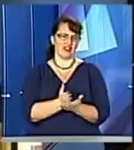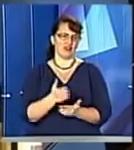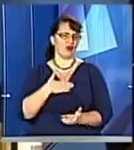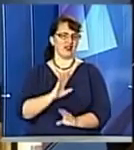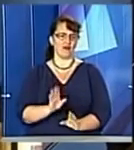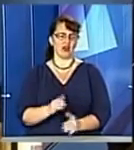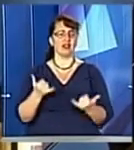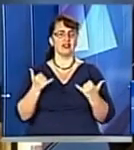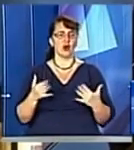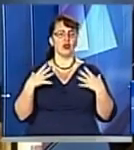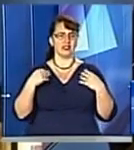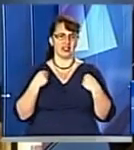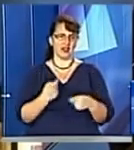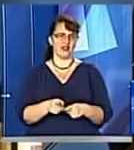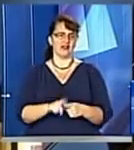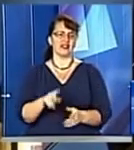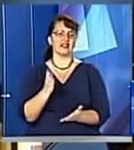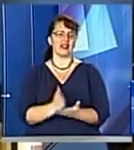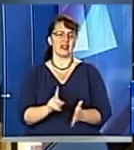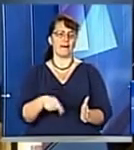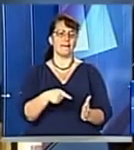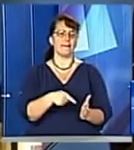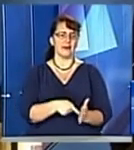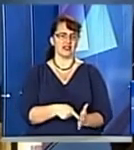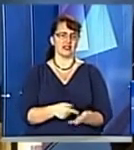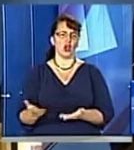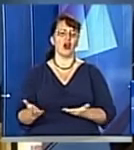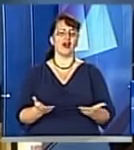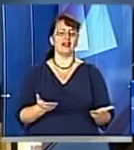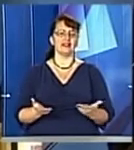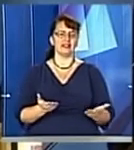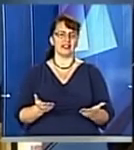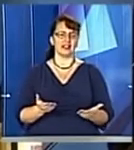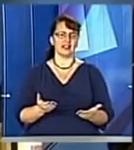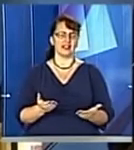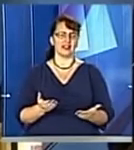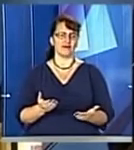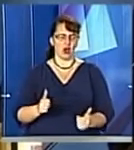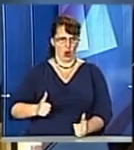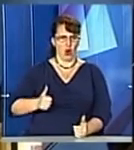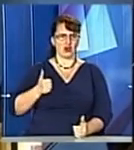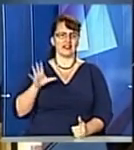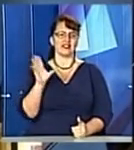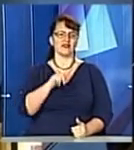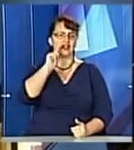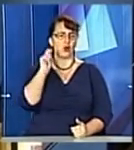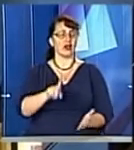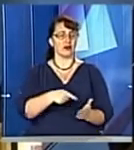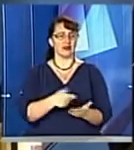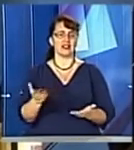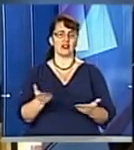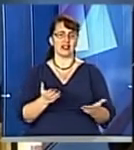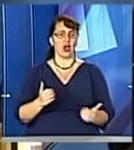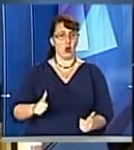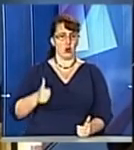Сьогодні Львів – це є місто, яким гордиться Україна, і це є місто, яким